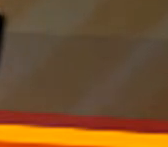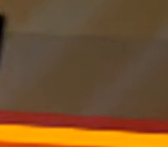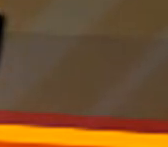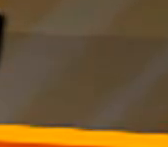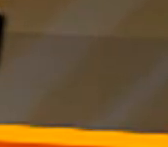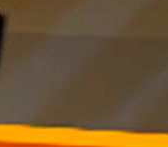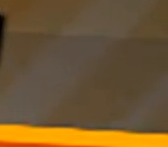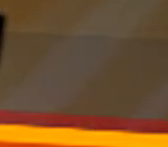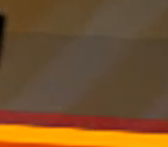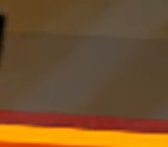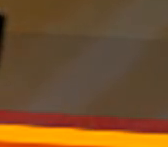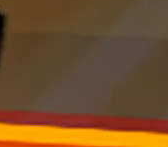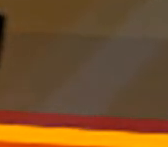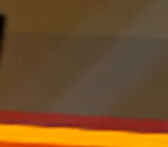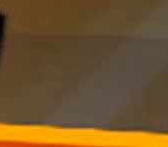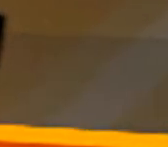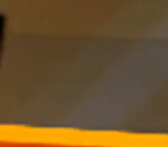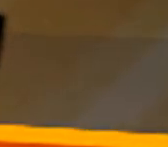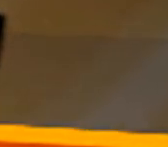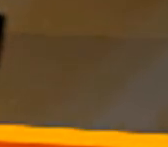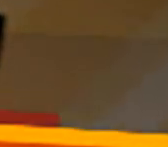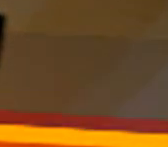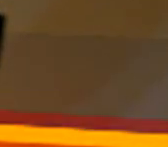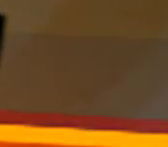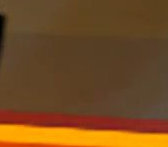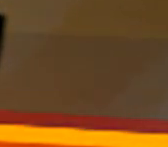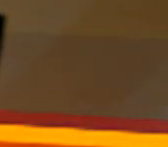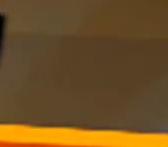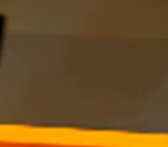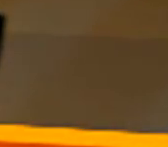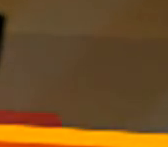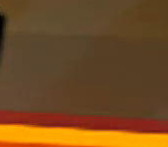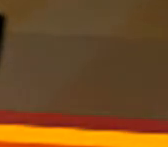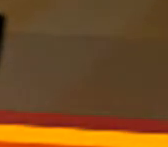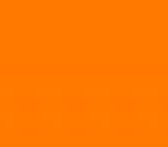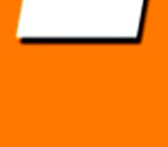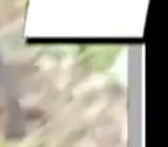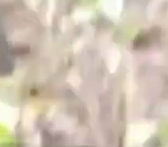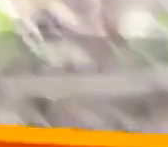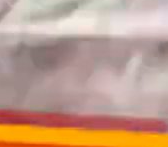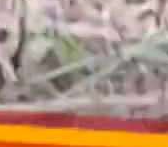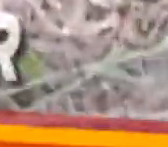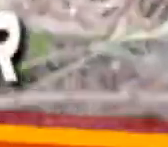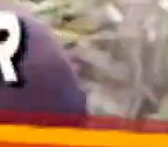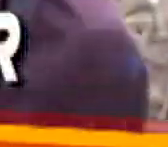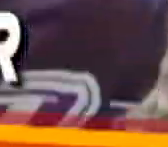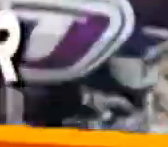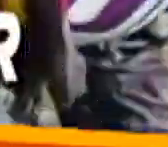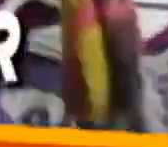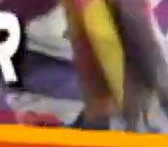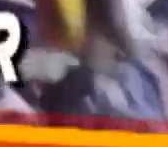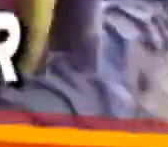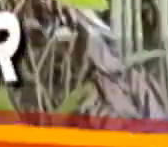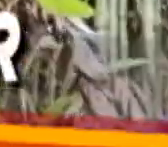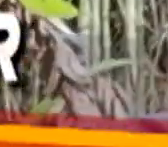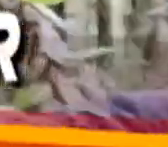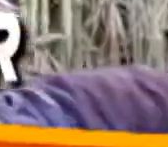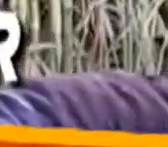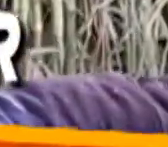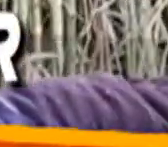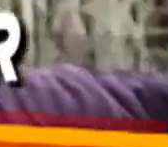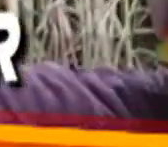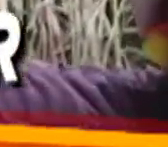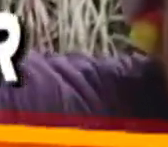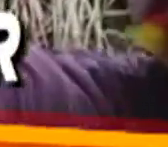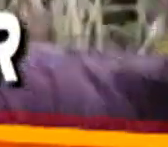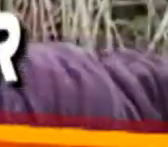bumangga sa isang fast food restaurant sa Mualbual, Cebu. At mga vlogger na nag-viral na sa